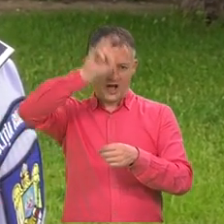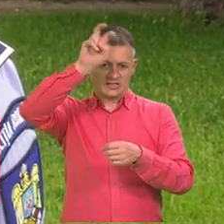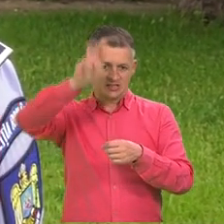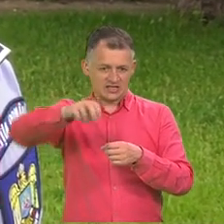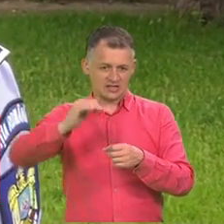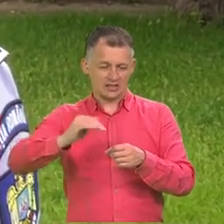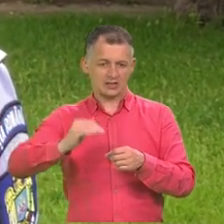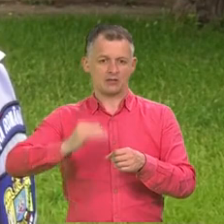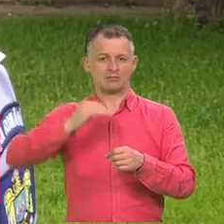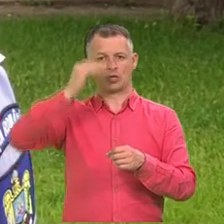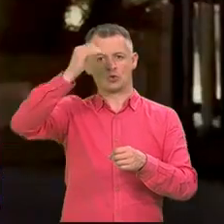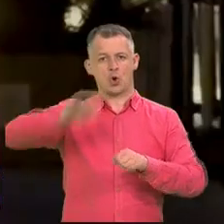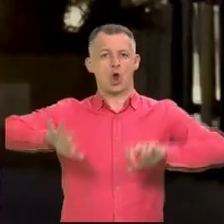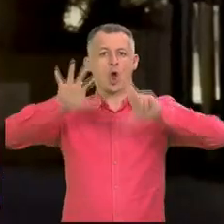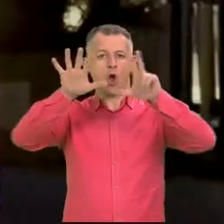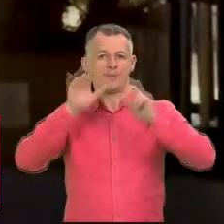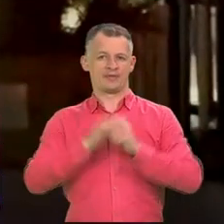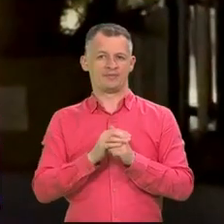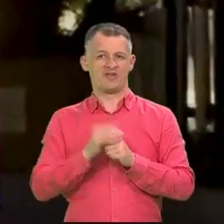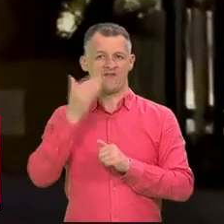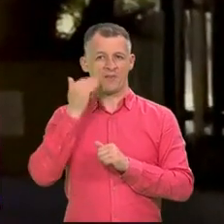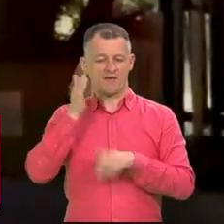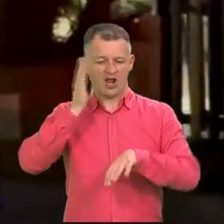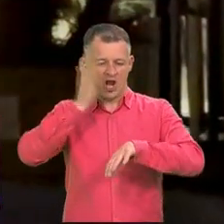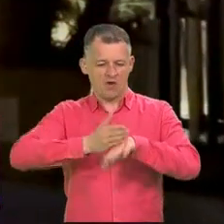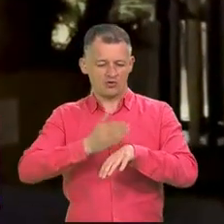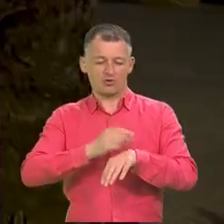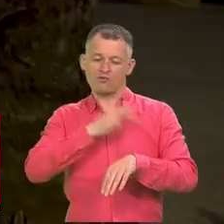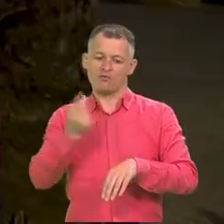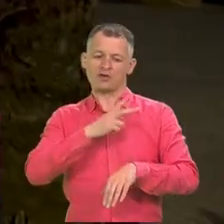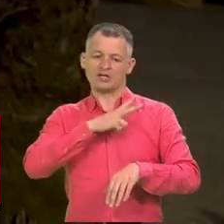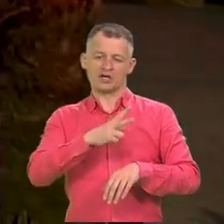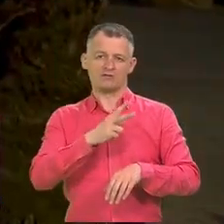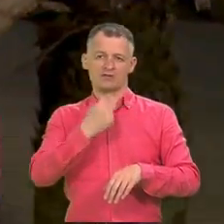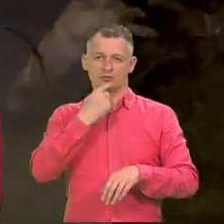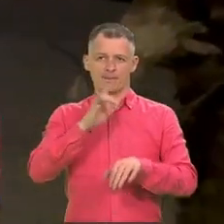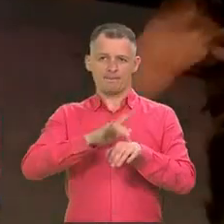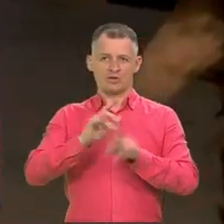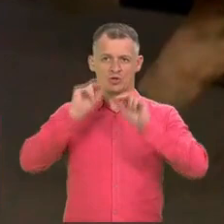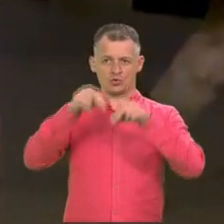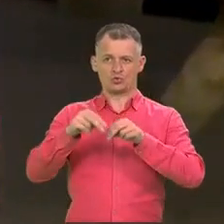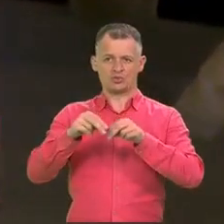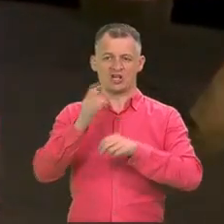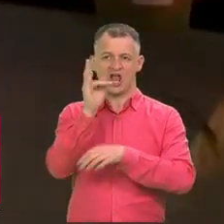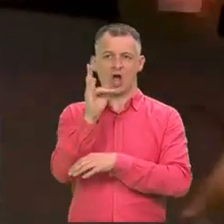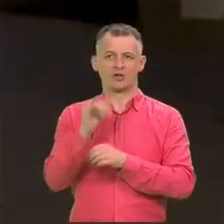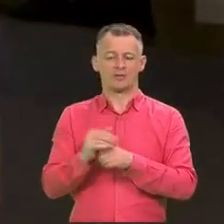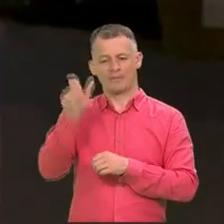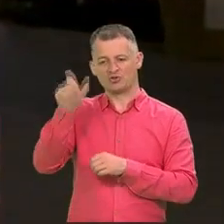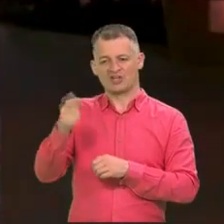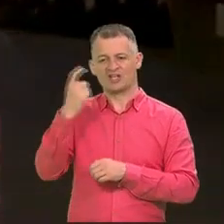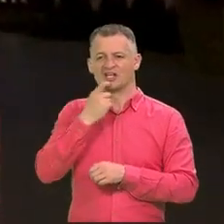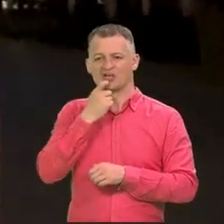8 al unui hotel din stațiunea Mamaia. Turista avea răni și leziuni foarte grave, spun medicii chemați de urgență la hotel. Victima era din Craiova și